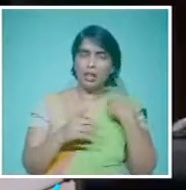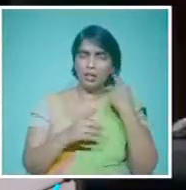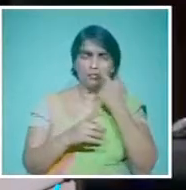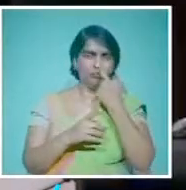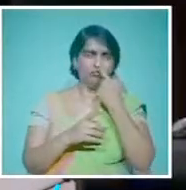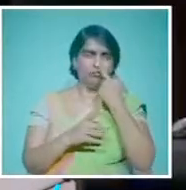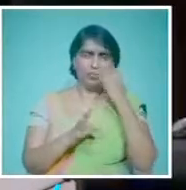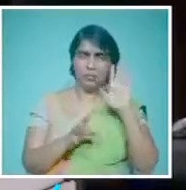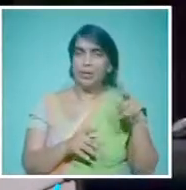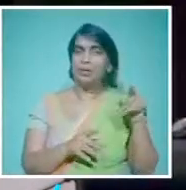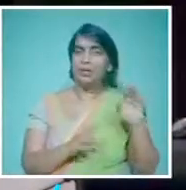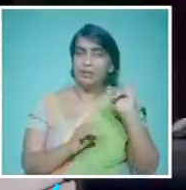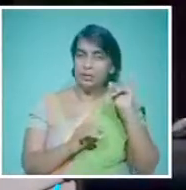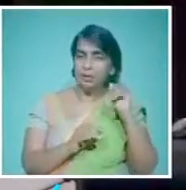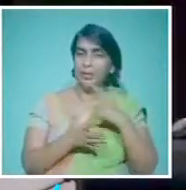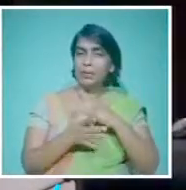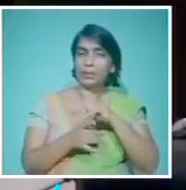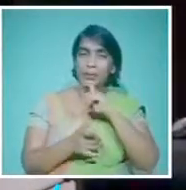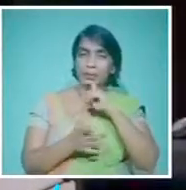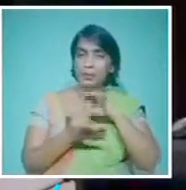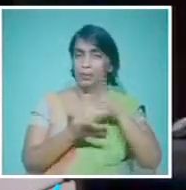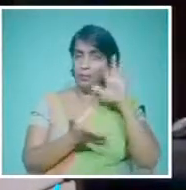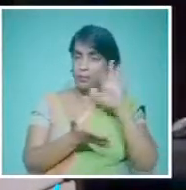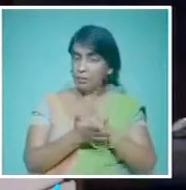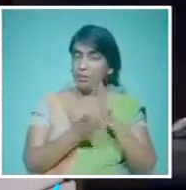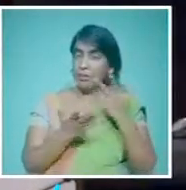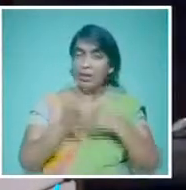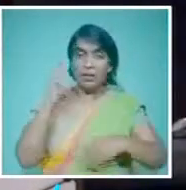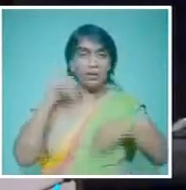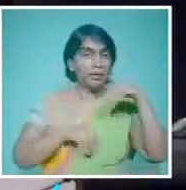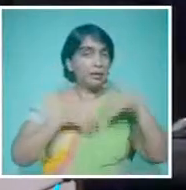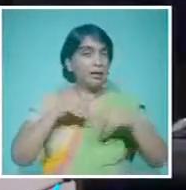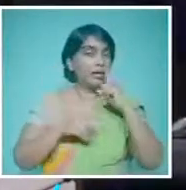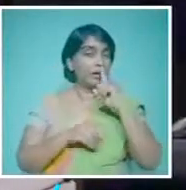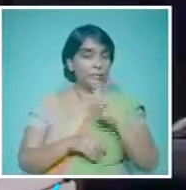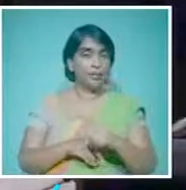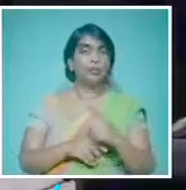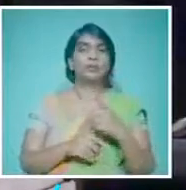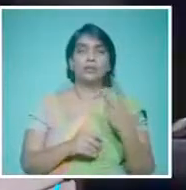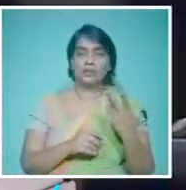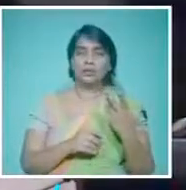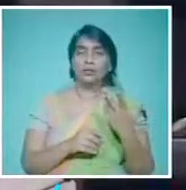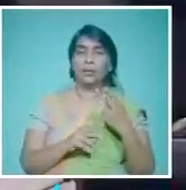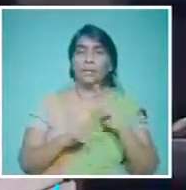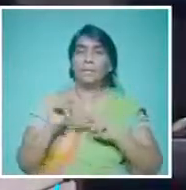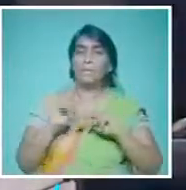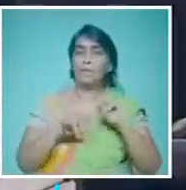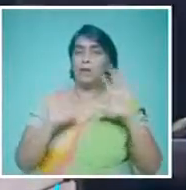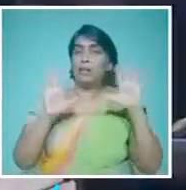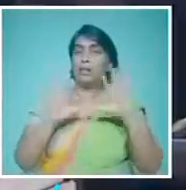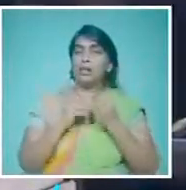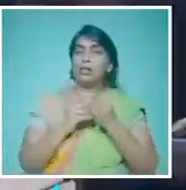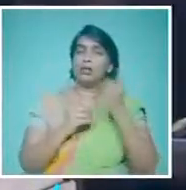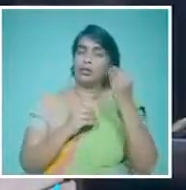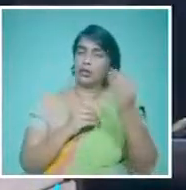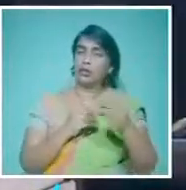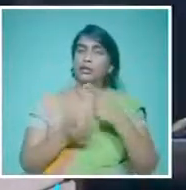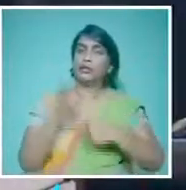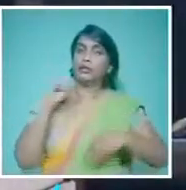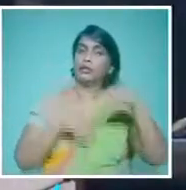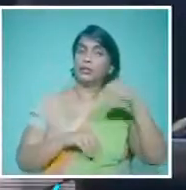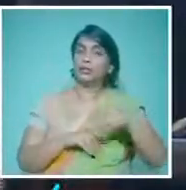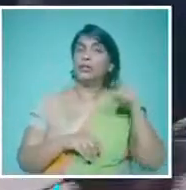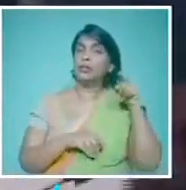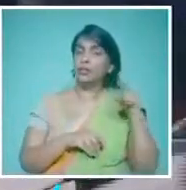ඉවක් යම් විදියකින් අධිකරණ තීන්දුවක් දුන්නොත් මැතිවරණය තියන්න ඕනේ කියලා අන්න පෙබරවාරි 10 දුන්නා මැතිවරණය